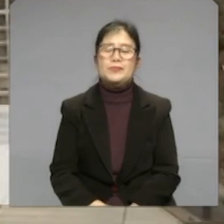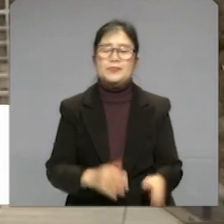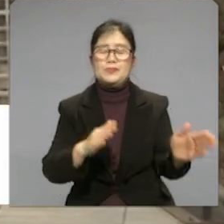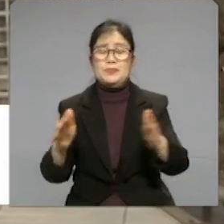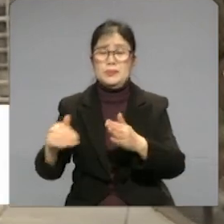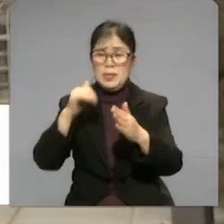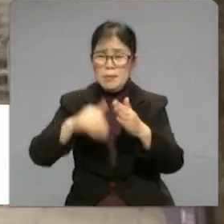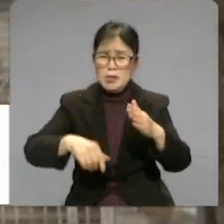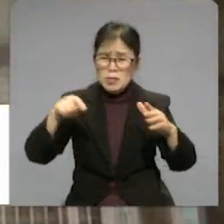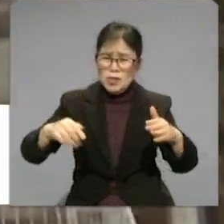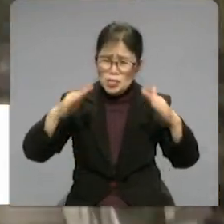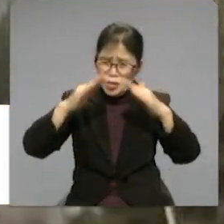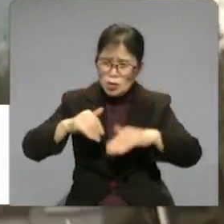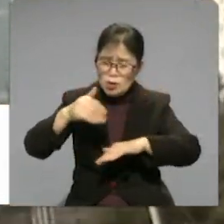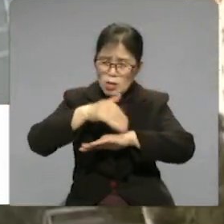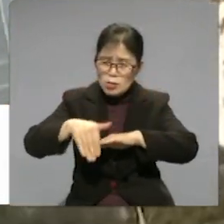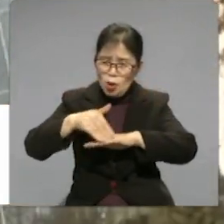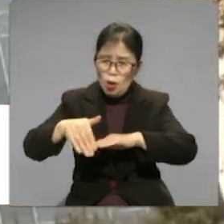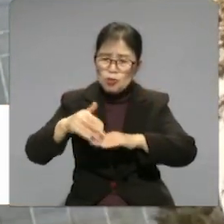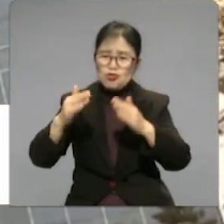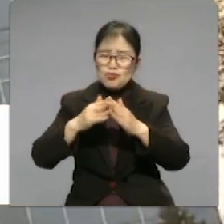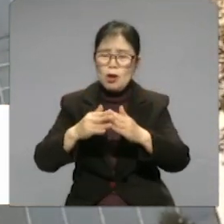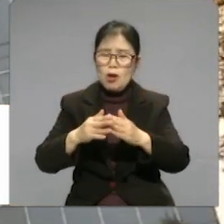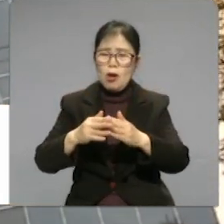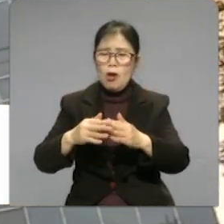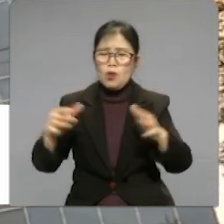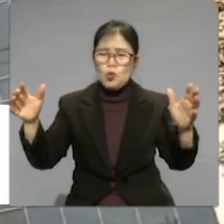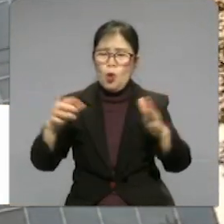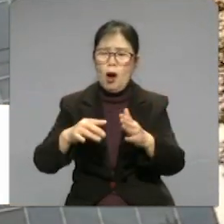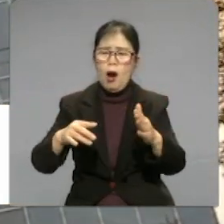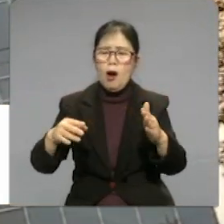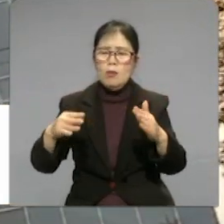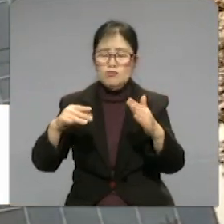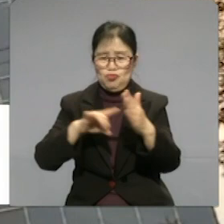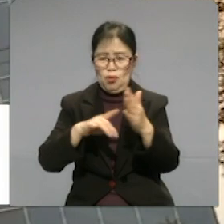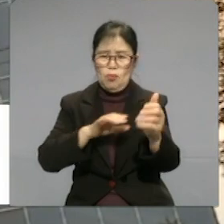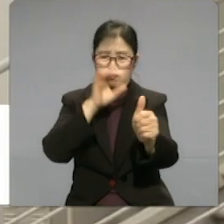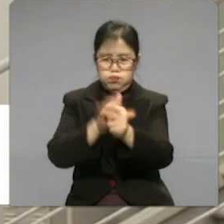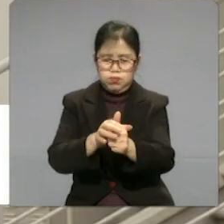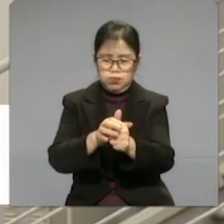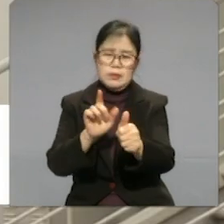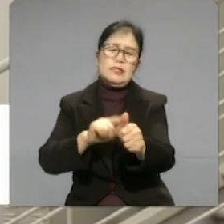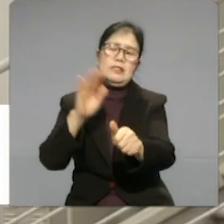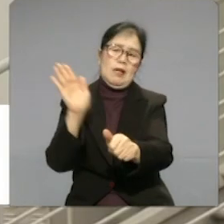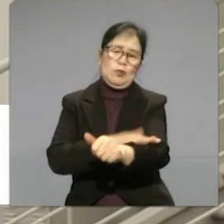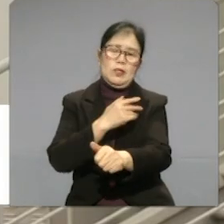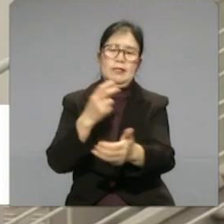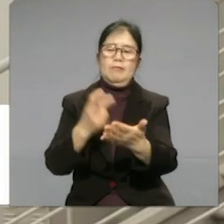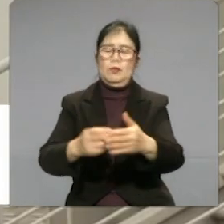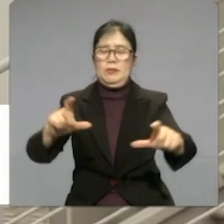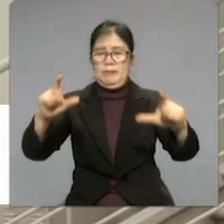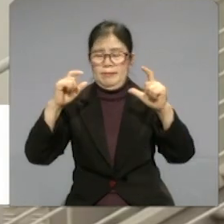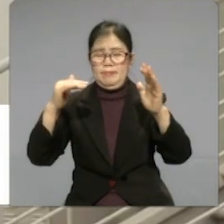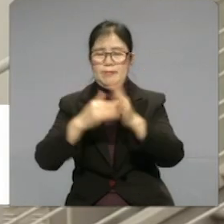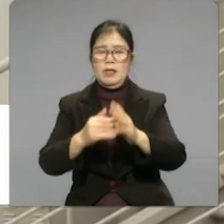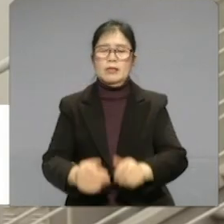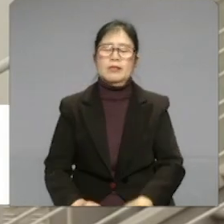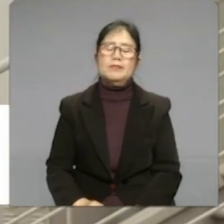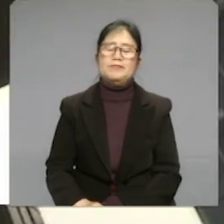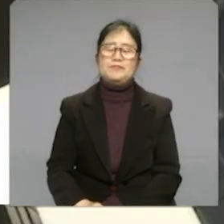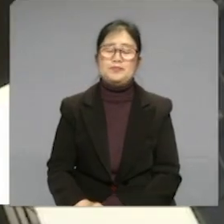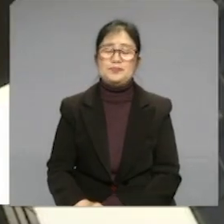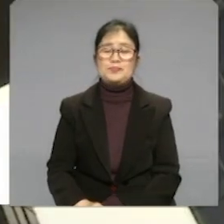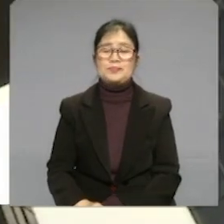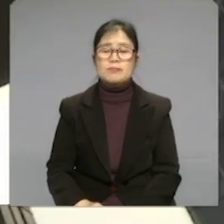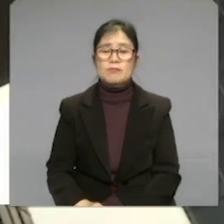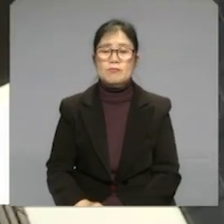재개발 지역 내 철거 예정 주택에 종합부동산세를 부과한 것은 잘못됐다는 법원 판결이 나왔습니다 서울행정법원 행정